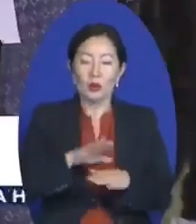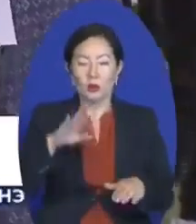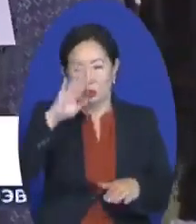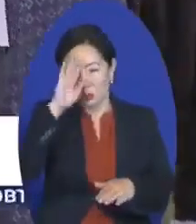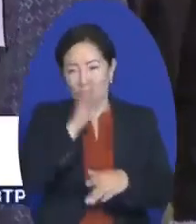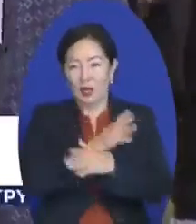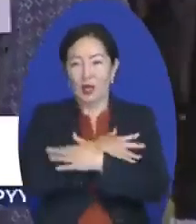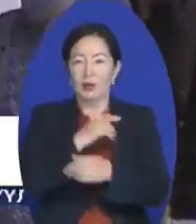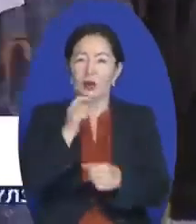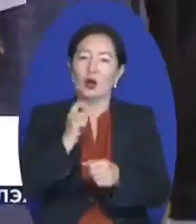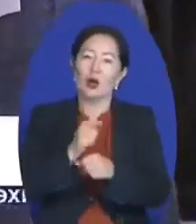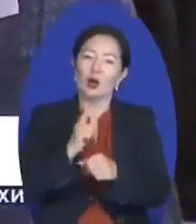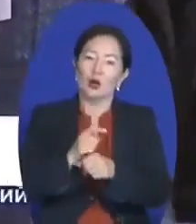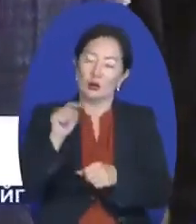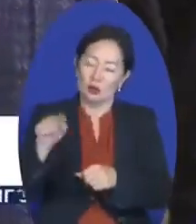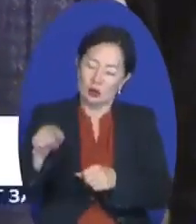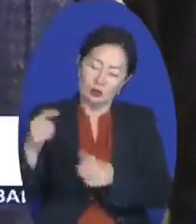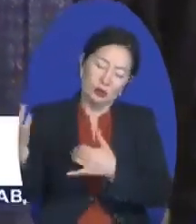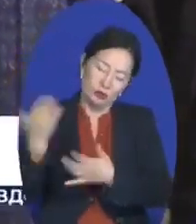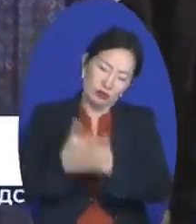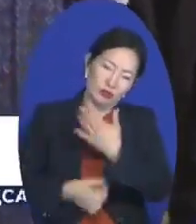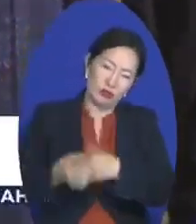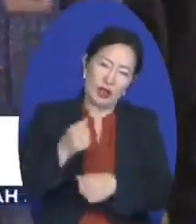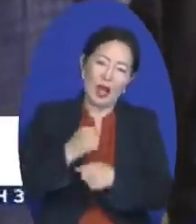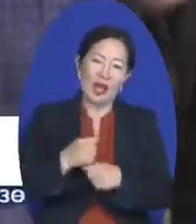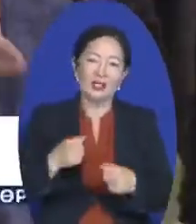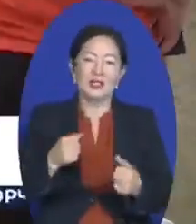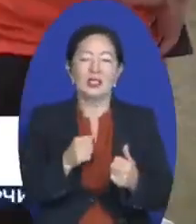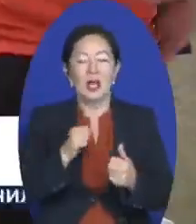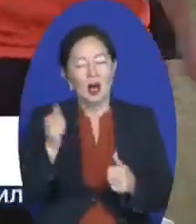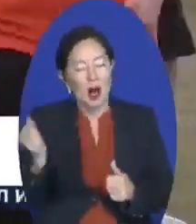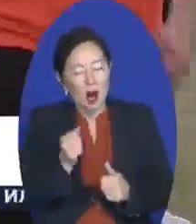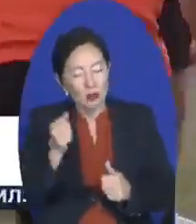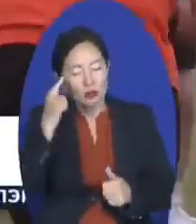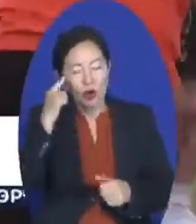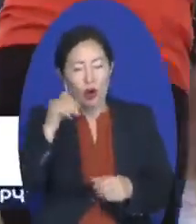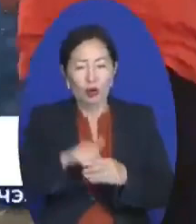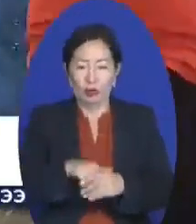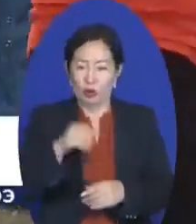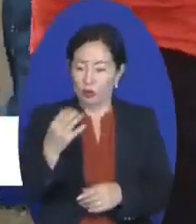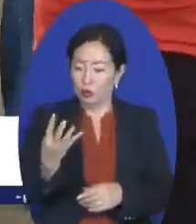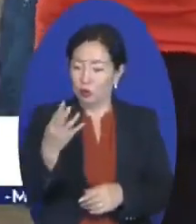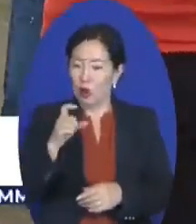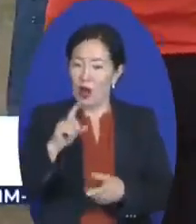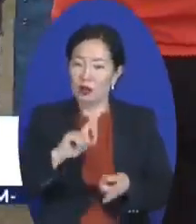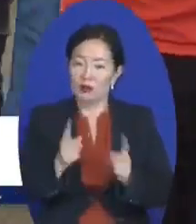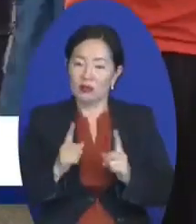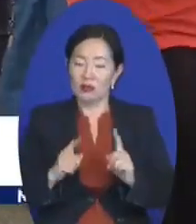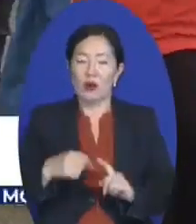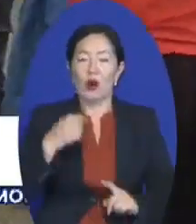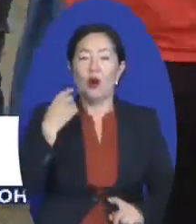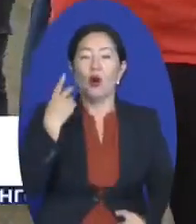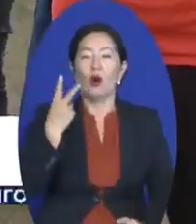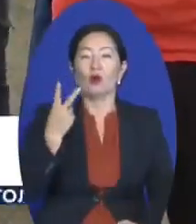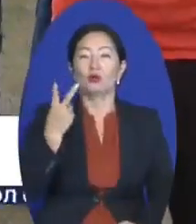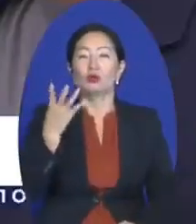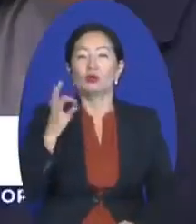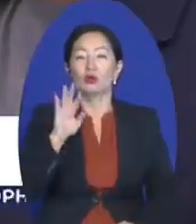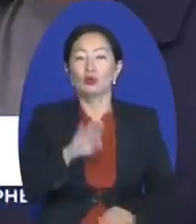амралтаараа хөдөлмөрч хамдан ажлын амтыг мэдрээд буцсан байна. Энэ жилийн хувьд гэхэд дөрвөн ээлжээр 240 хүүхэд хүлээн авсан